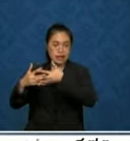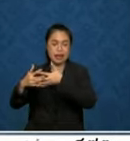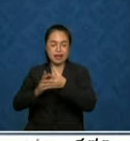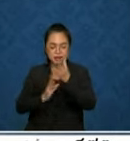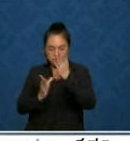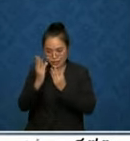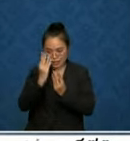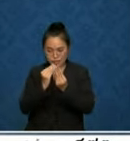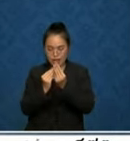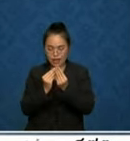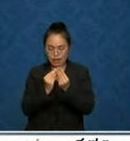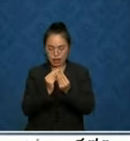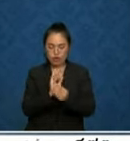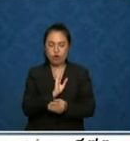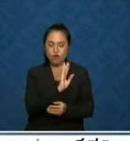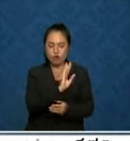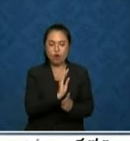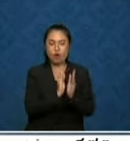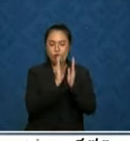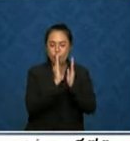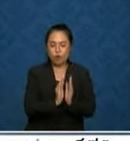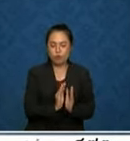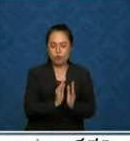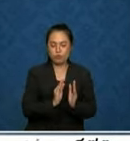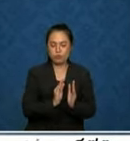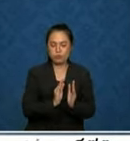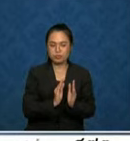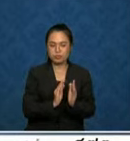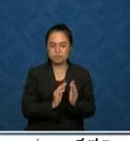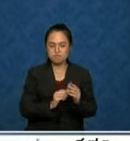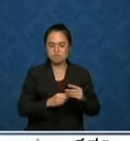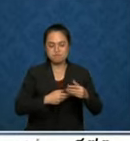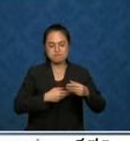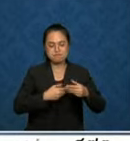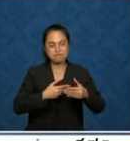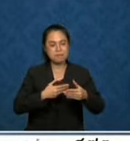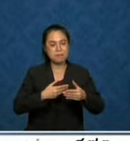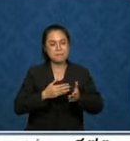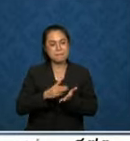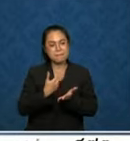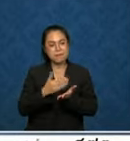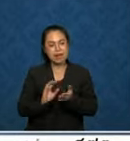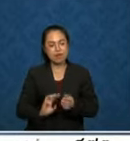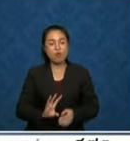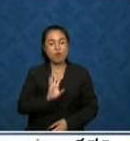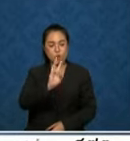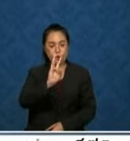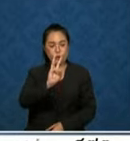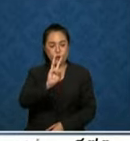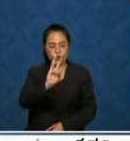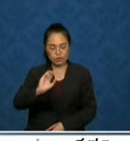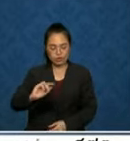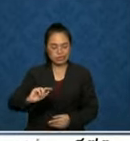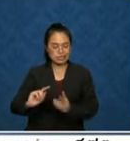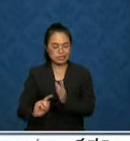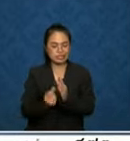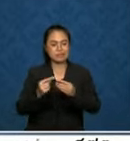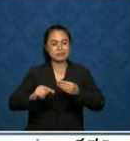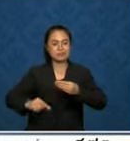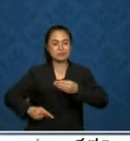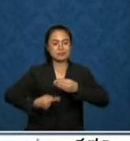ติกรรมการเรียนรู้ของมนุษย์ไว้เป็น6ระดับนะคะเริ่มจากด้านล่างเลยก็จะเห็นว่าขั้นต้นที่สุดพฤติกรรมของเรียน